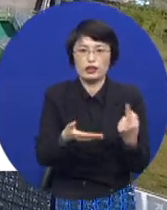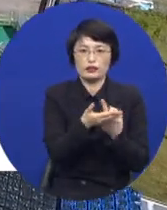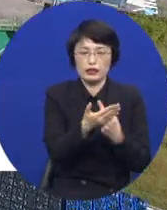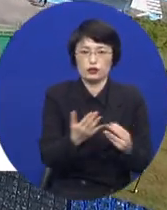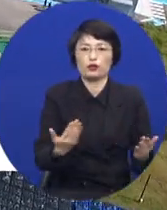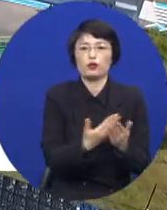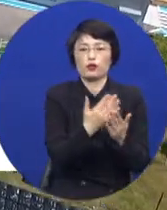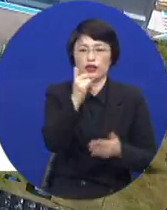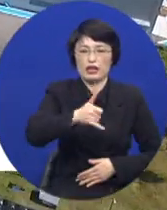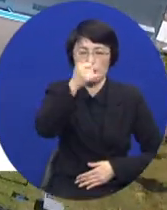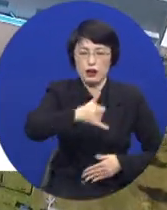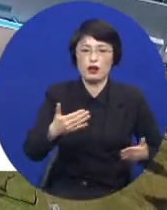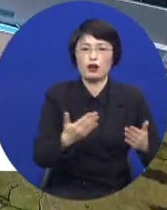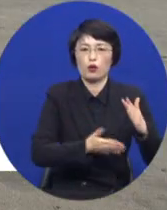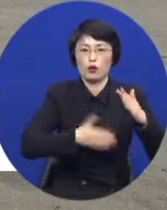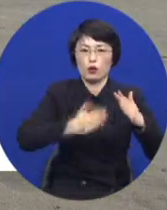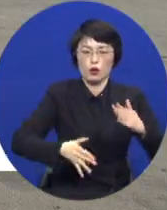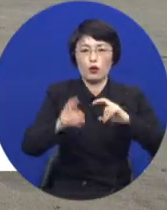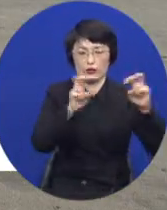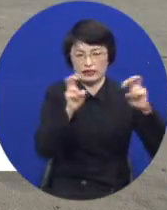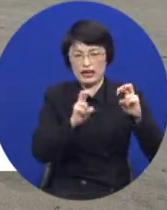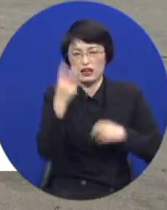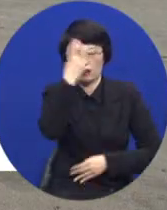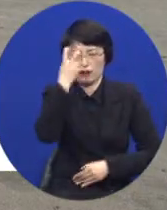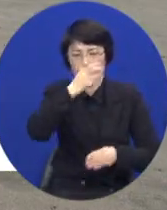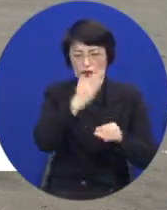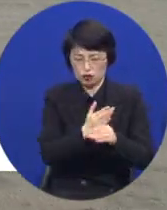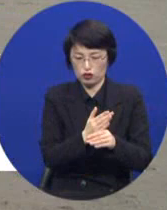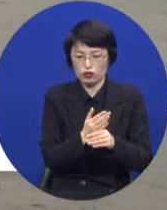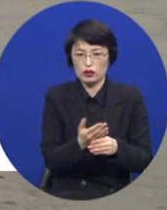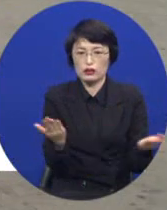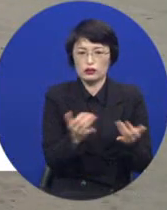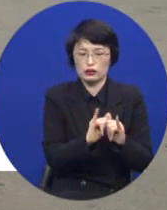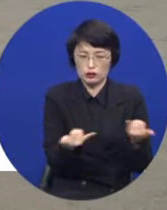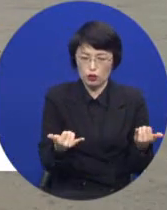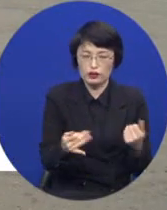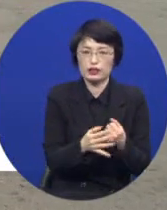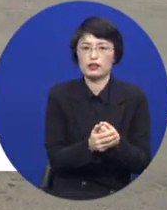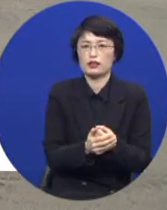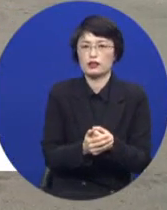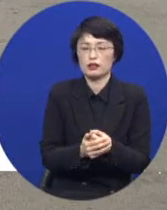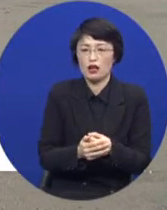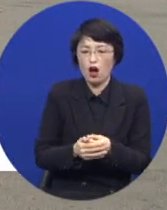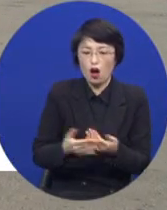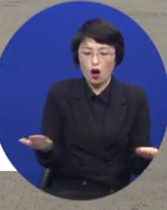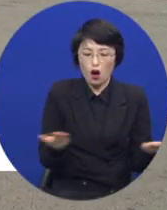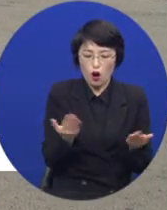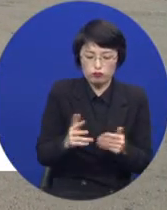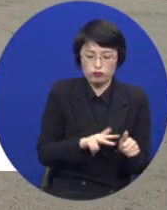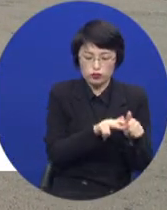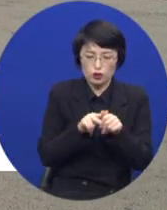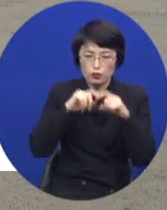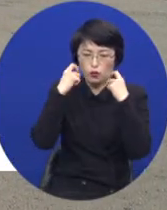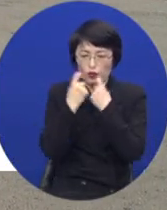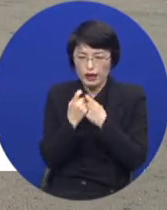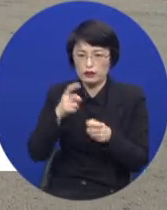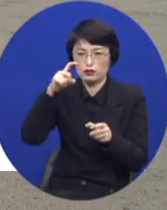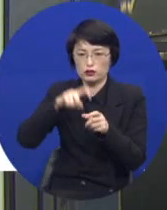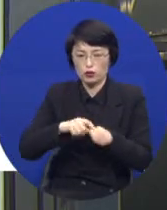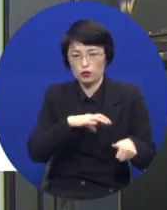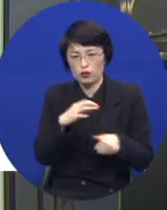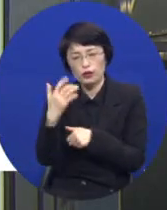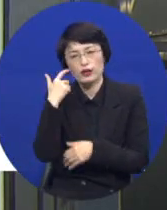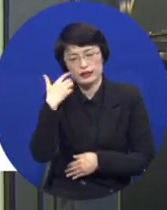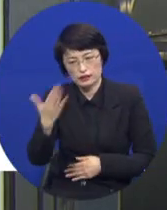개발 공사는 사회공헌 업무 담당 직원 nc 가 업무 정보를 사적 으로 이용했는지 와 드림타워 사업자에게 조사